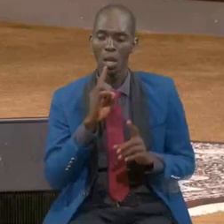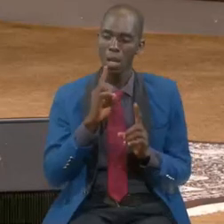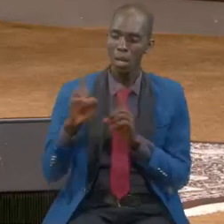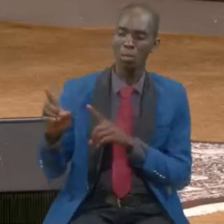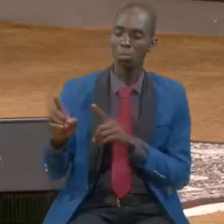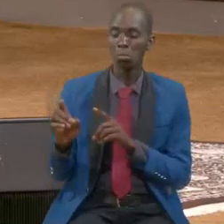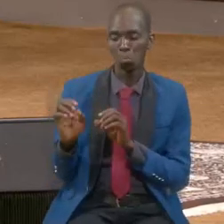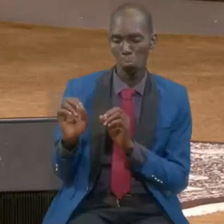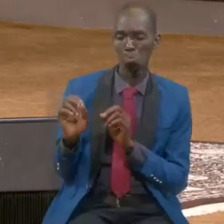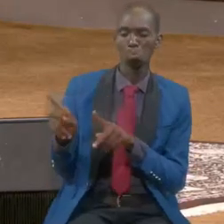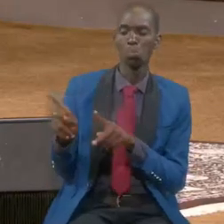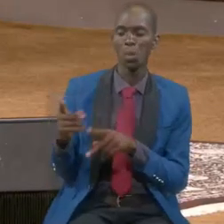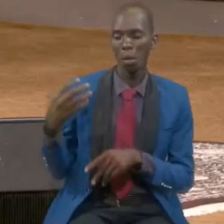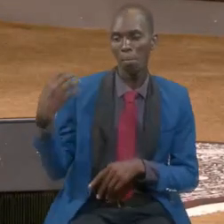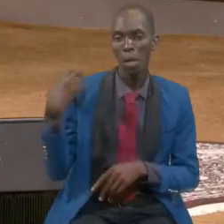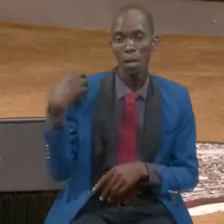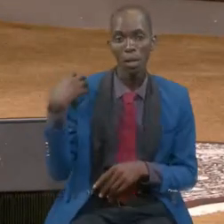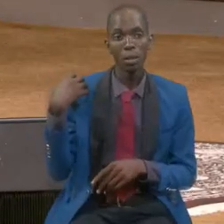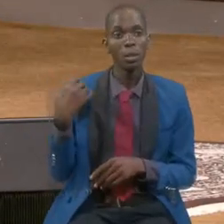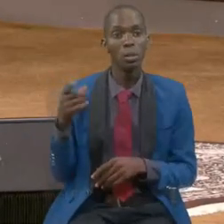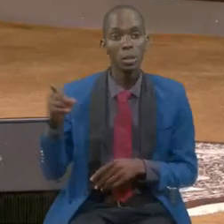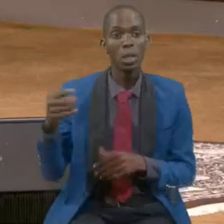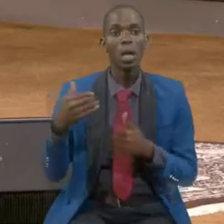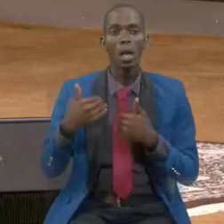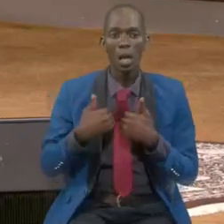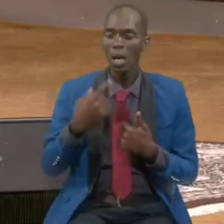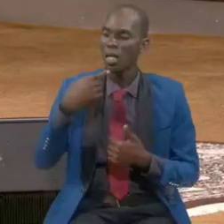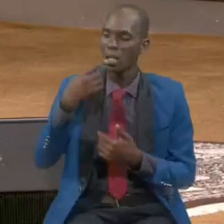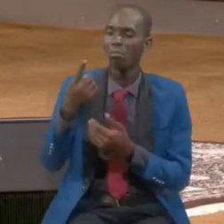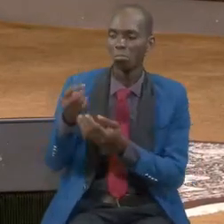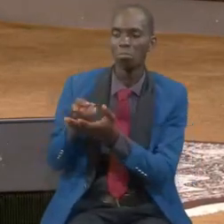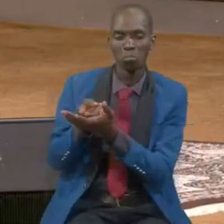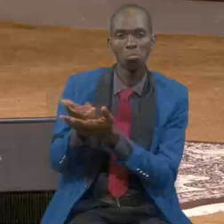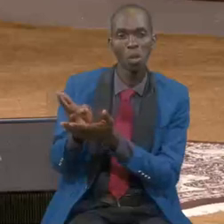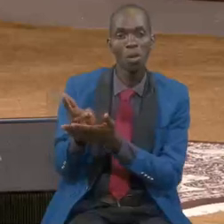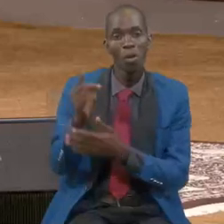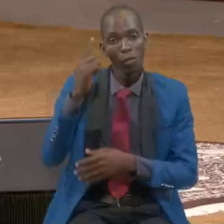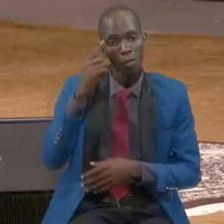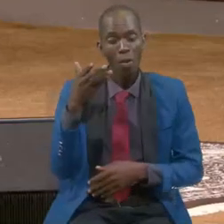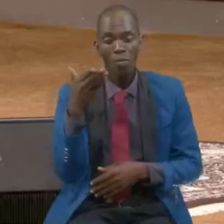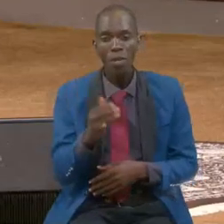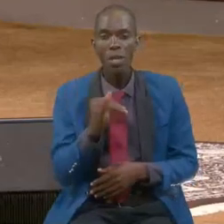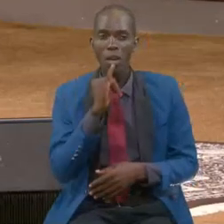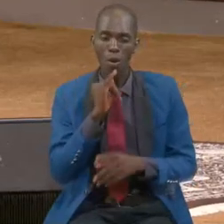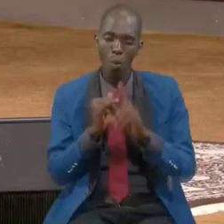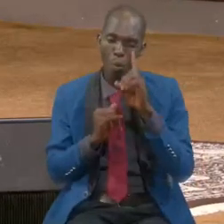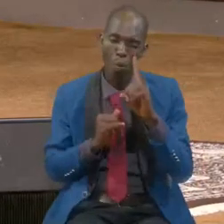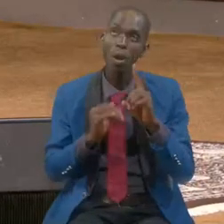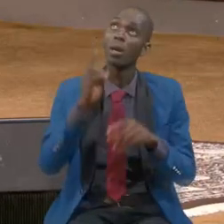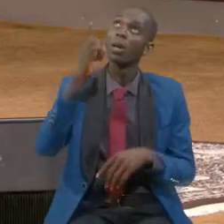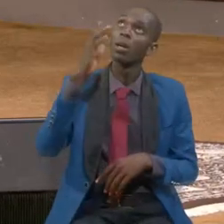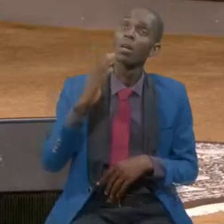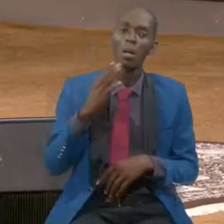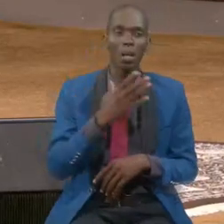dit, bien maître, tu as dit avec vérité que Dieu est